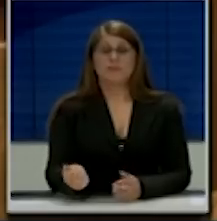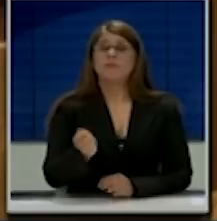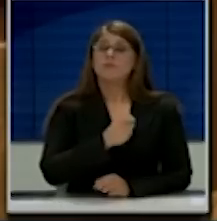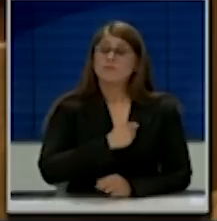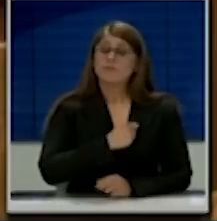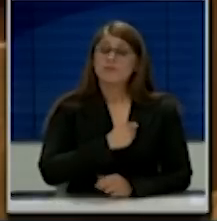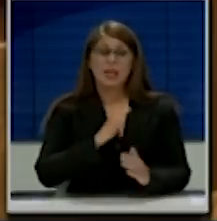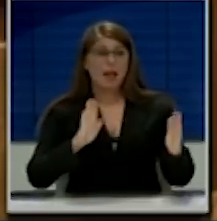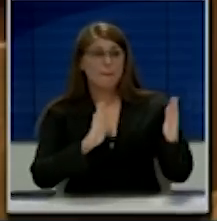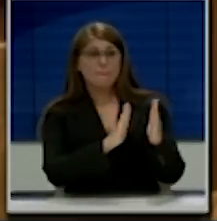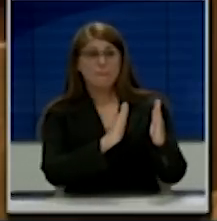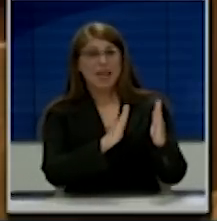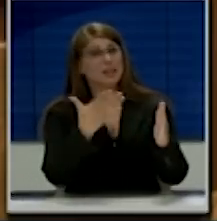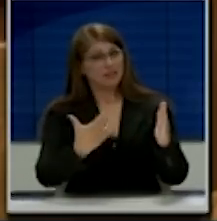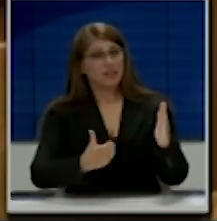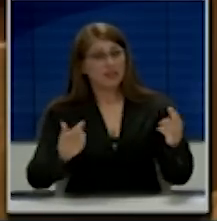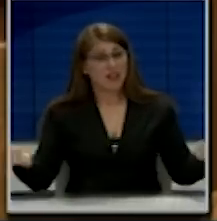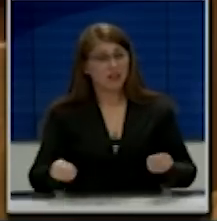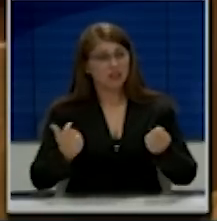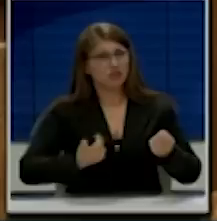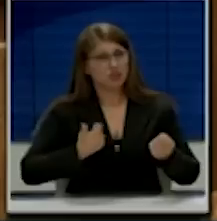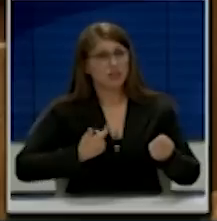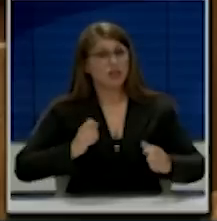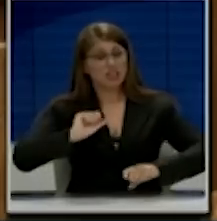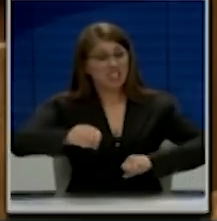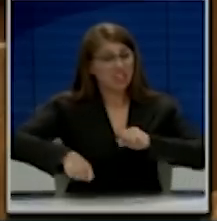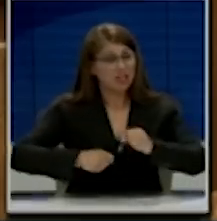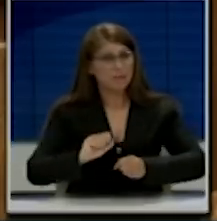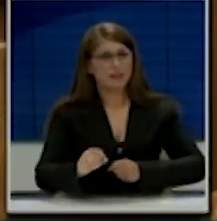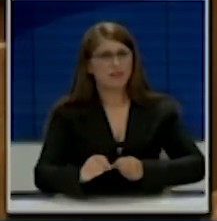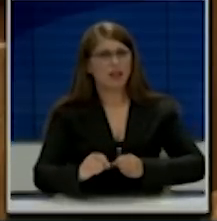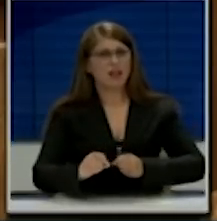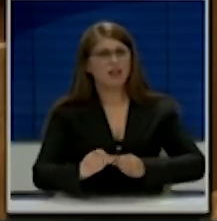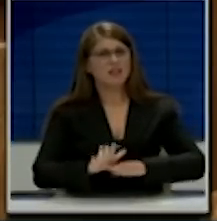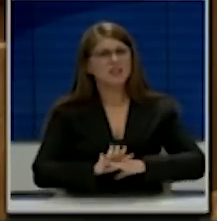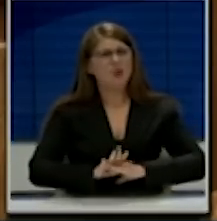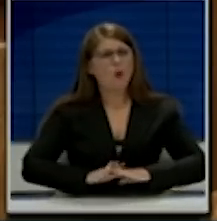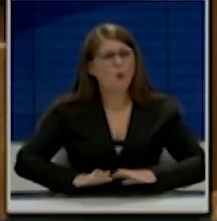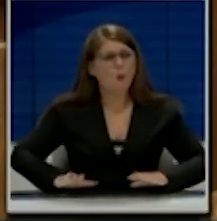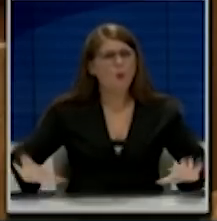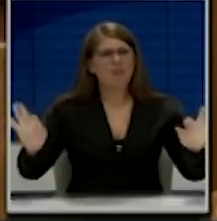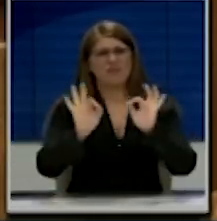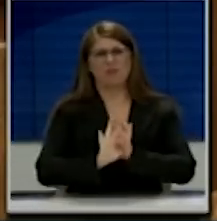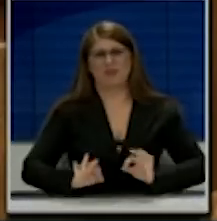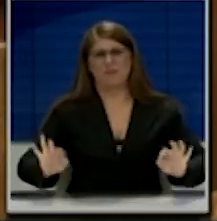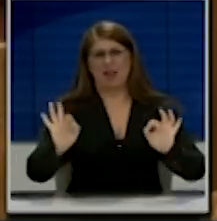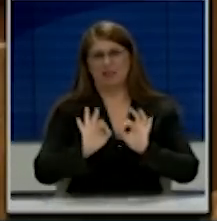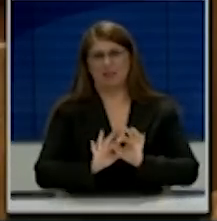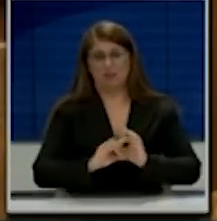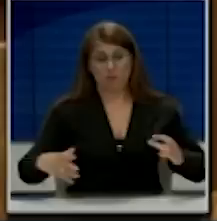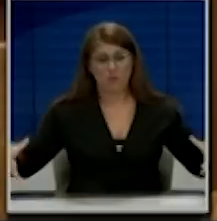βρείτε όλους τους εργαζόμενους, την νεολαία, το κίνημά τους, σε όλα αυτά που ετοιμάζετε. Πιο